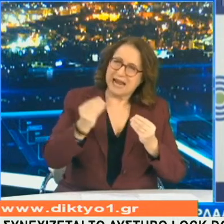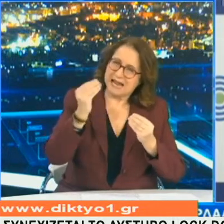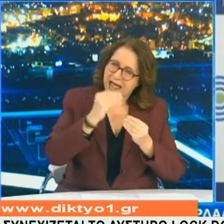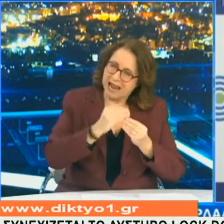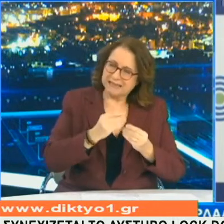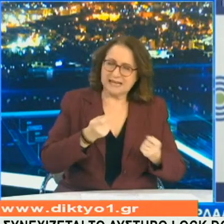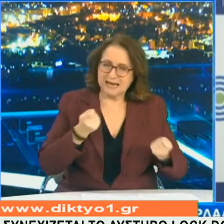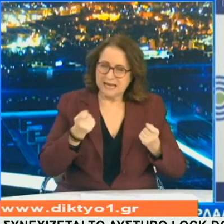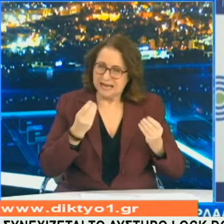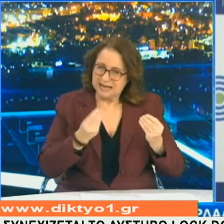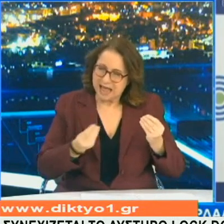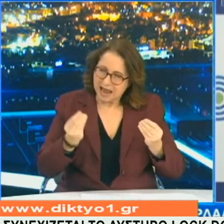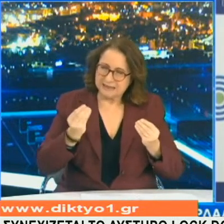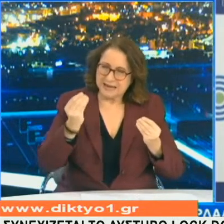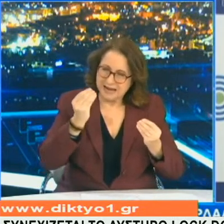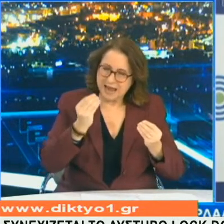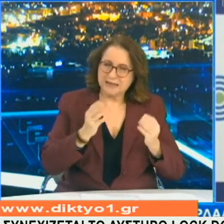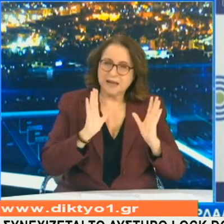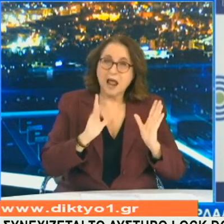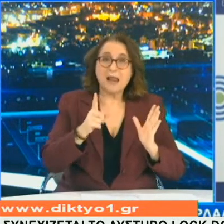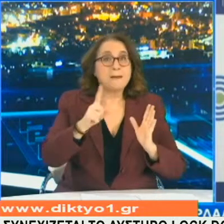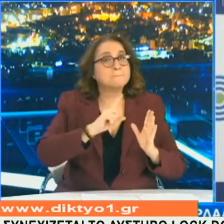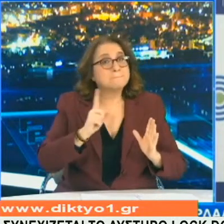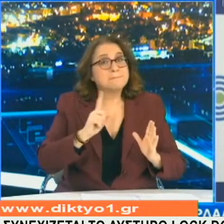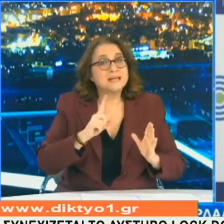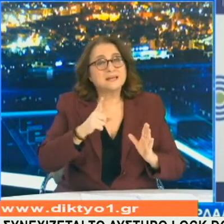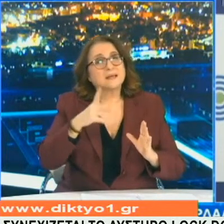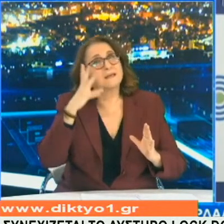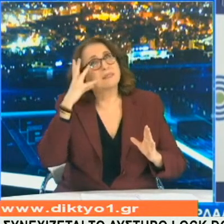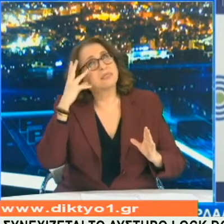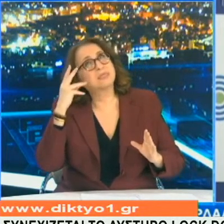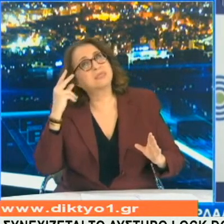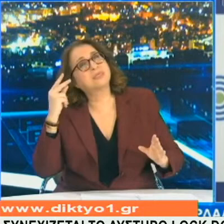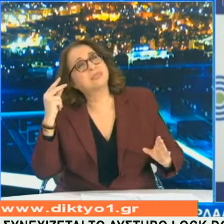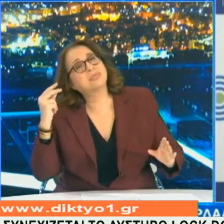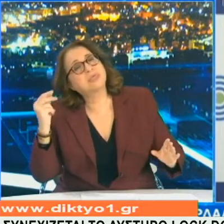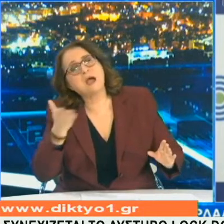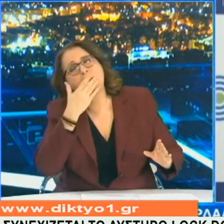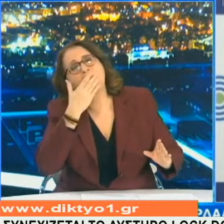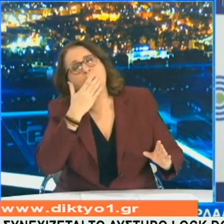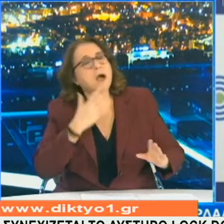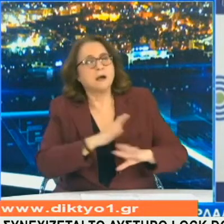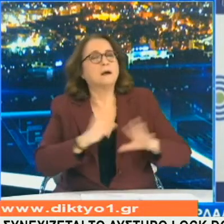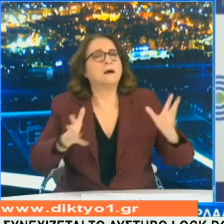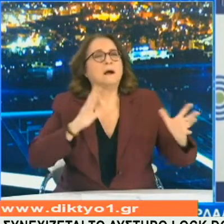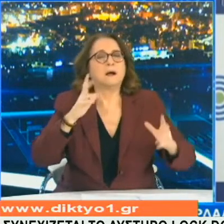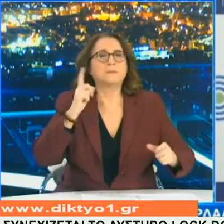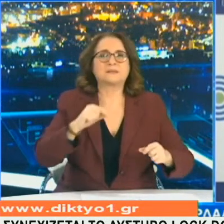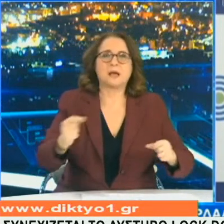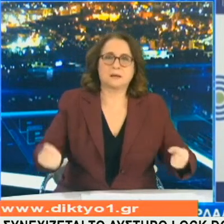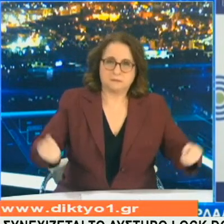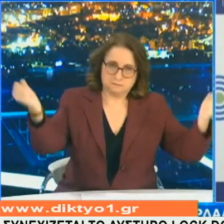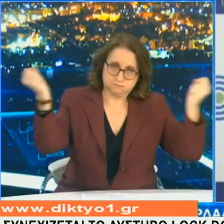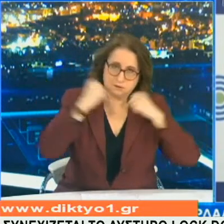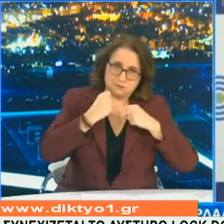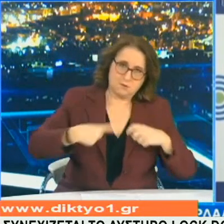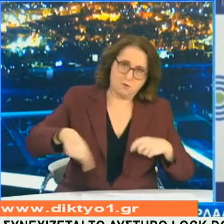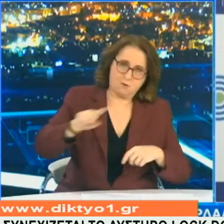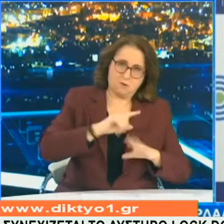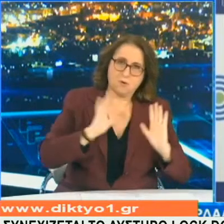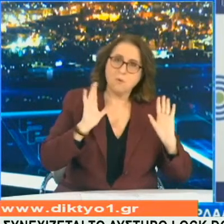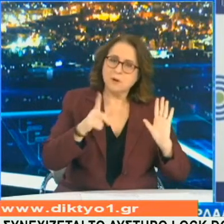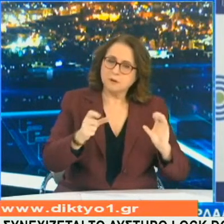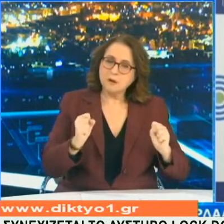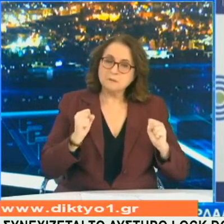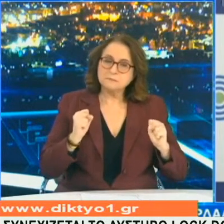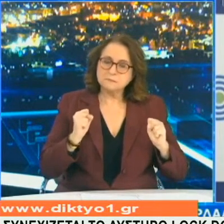να μας κάνουν αμελείς στην πιστή εφαρμογή των μέτρων. Είναι απολύτως απαραίτητο να περάσουμε σε μια νέα συναντήληψη ότι η άρση